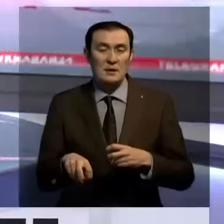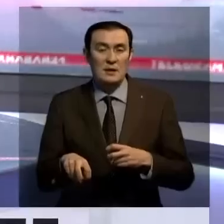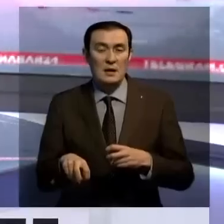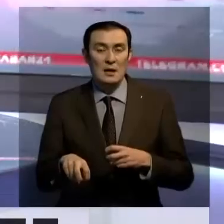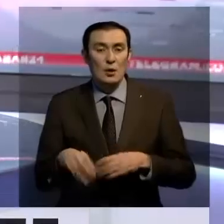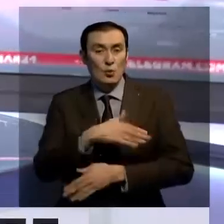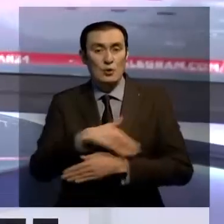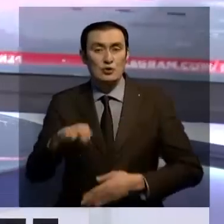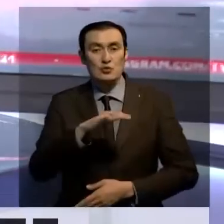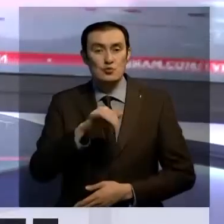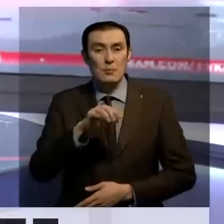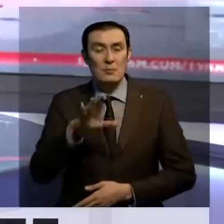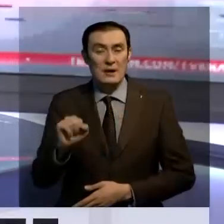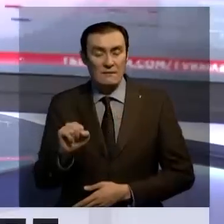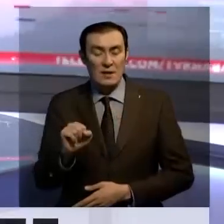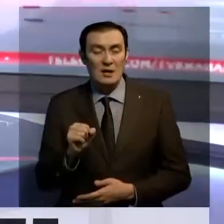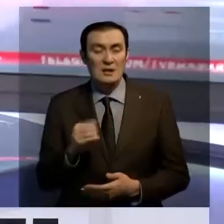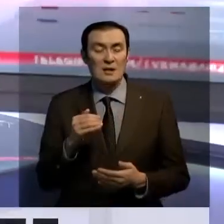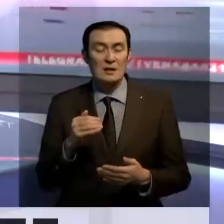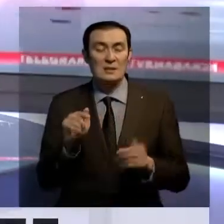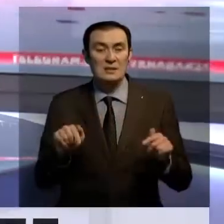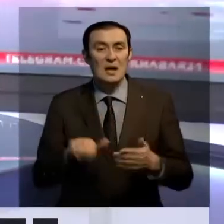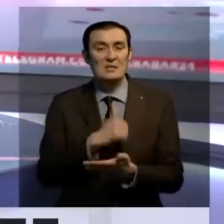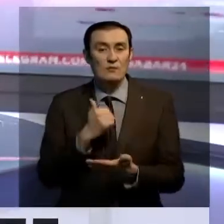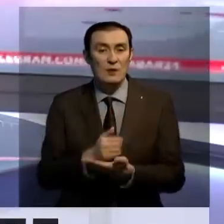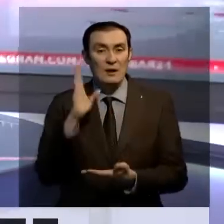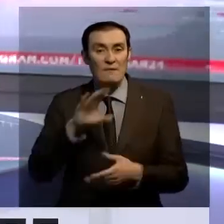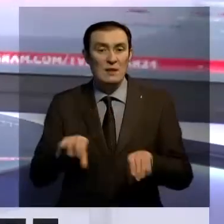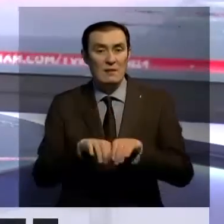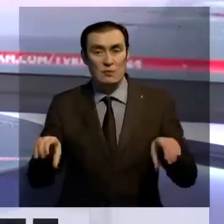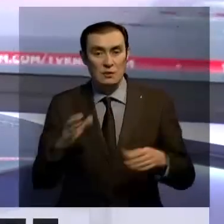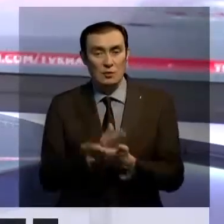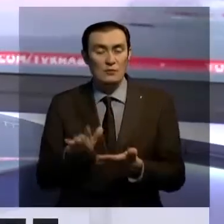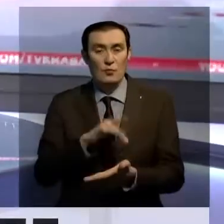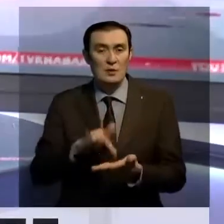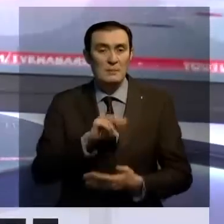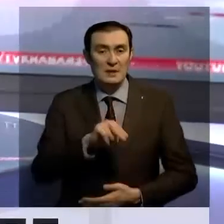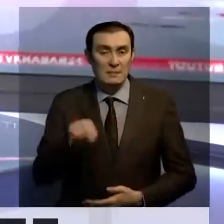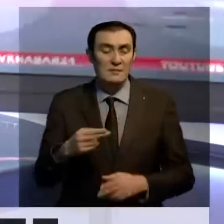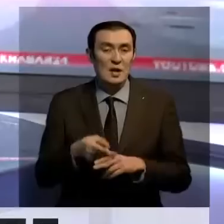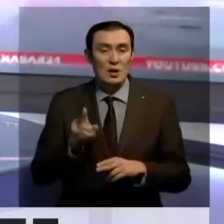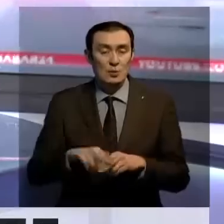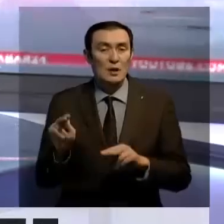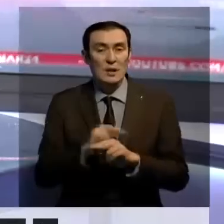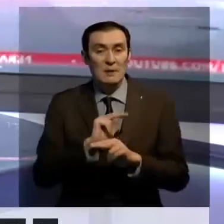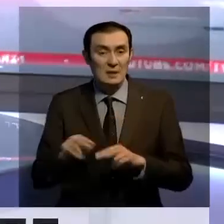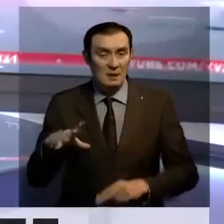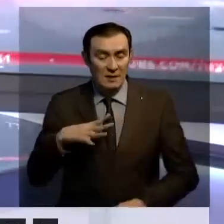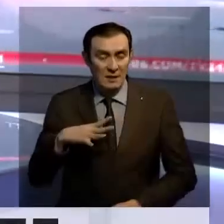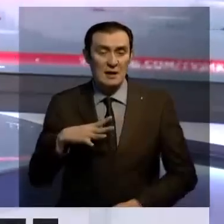участке по улице Жумабаева. Здесь находится основной водовод города Петропавловска, который ремонтировали